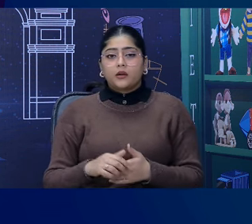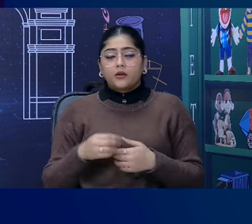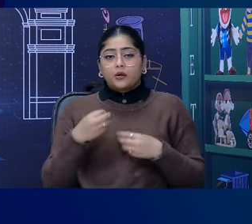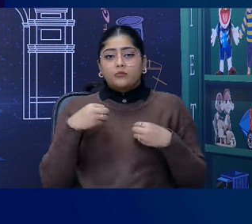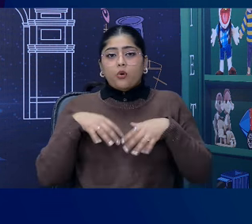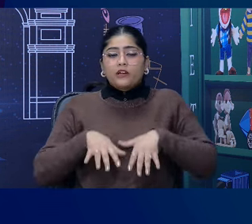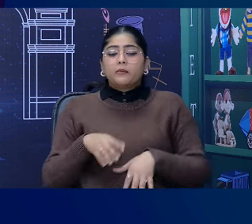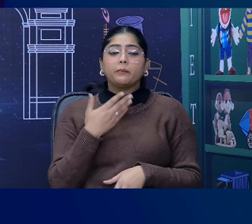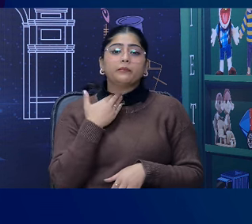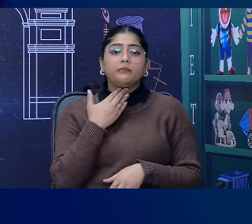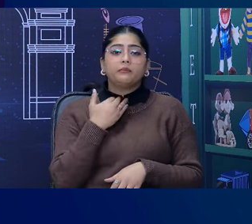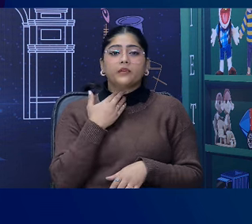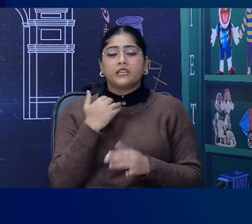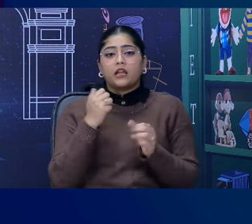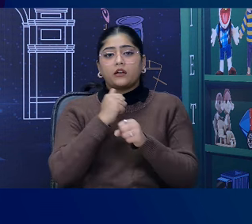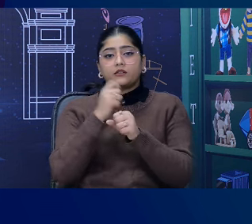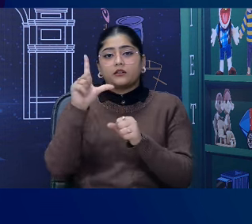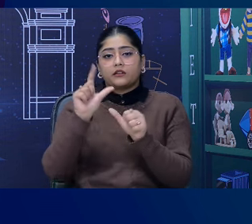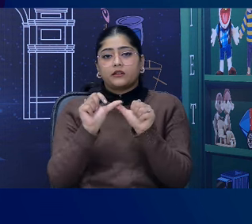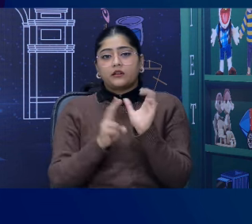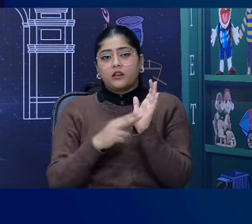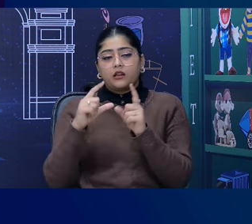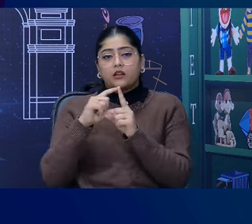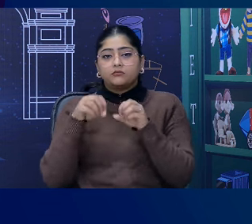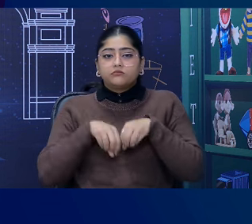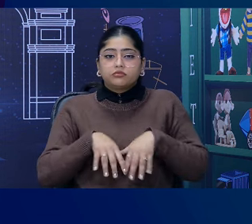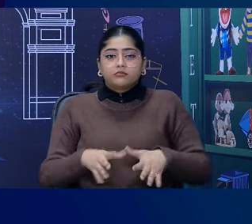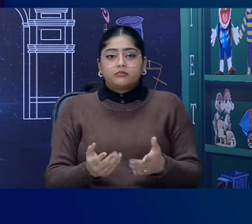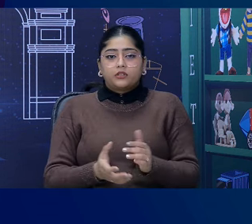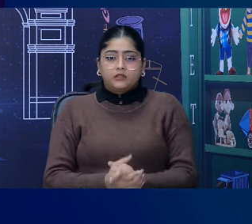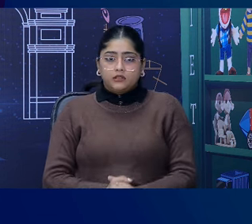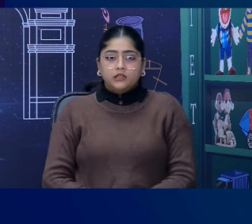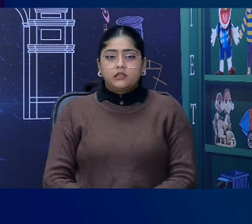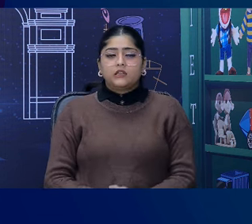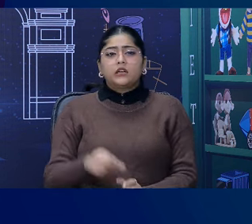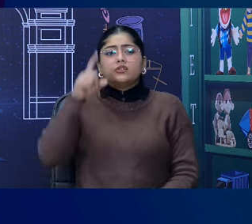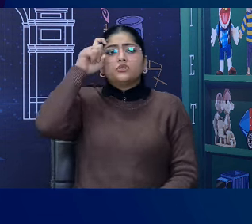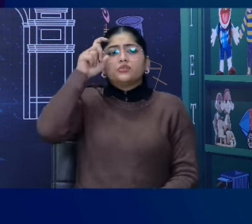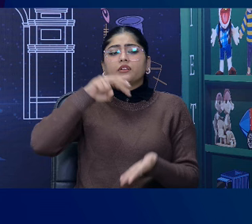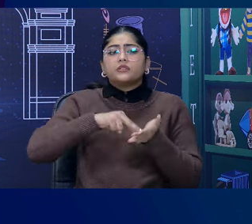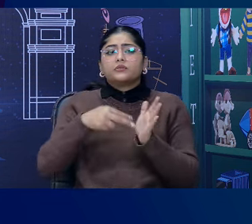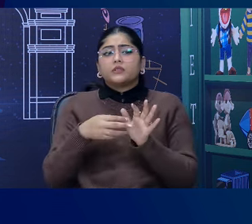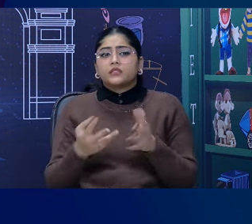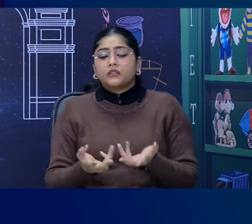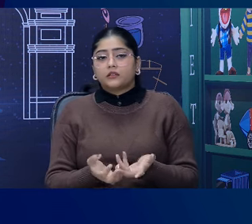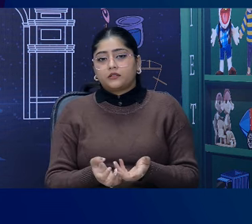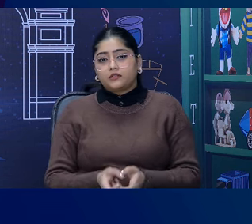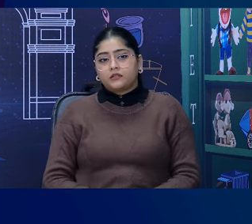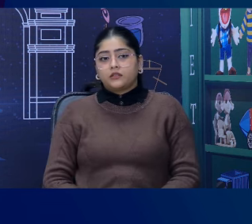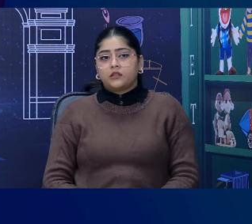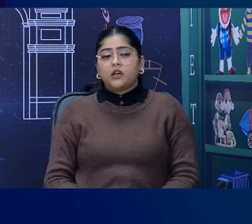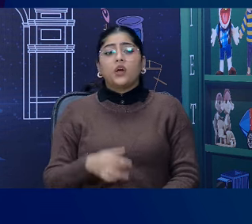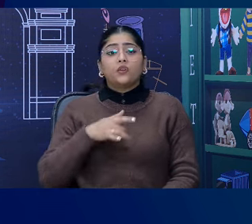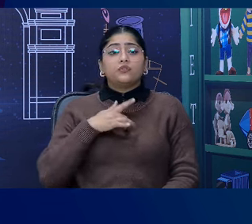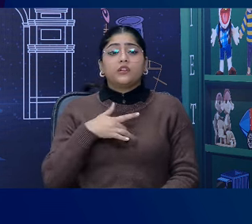है जिससे हम एक्ट ज्यादा इजली कर कर सकते हैं अब स्ट्रेस है क्या स्ट्रेस जब हम कहते हैं अरे मुझे स्ट्रेस हो रहा है तो आप में